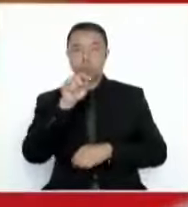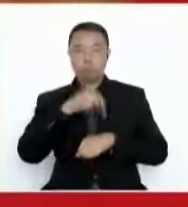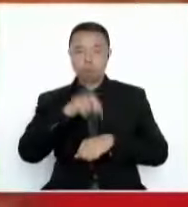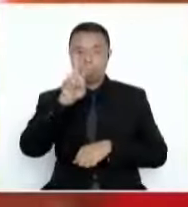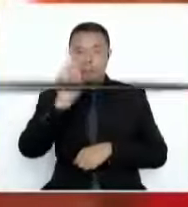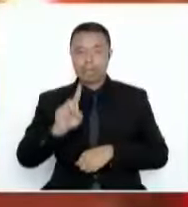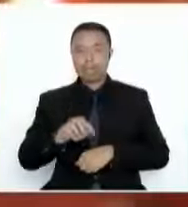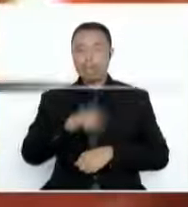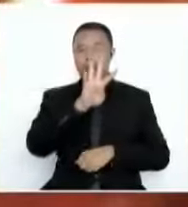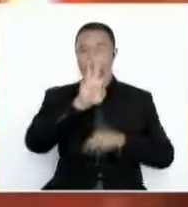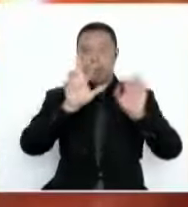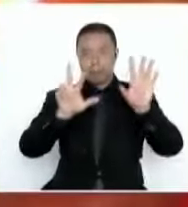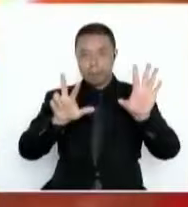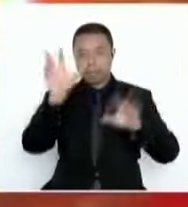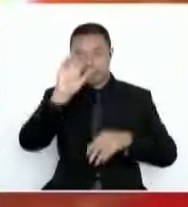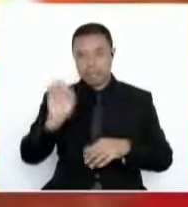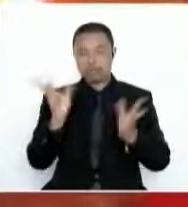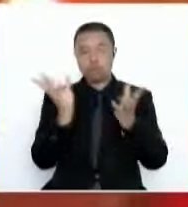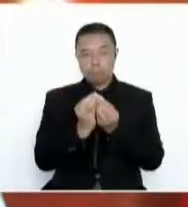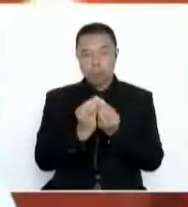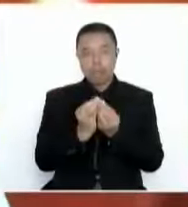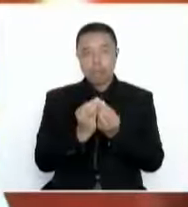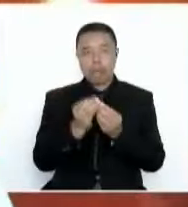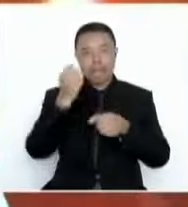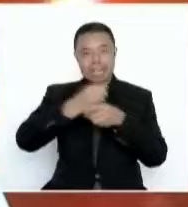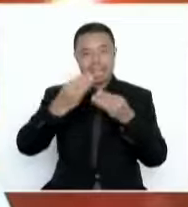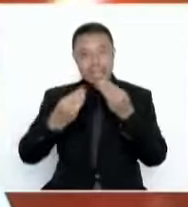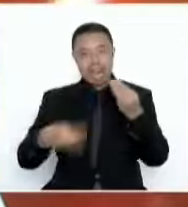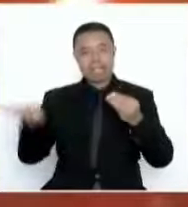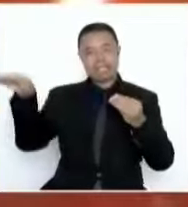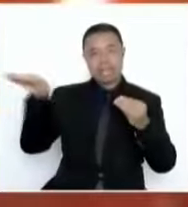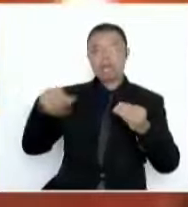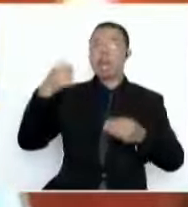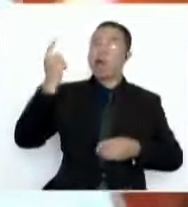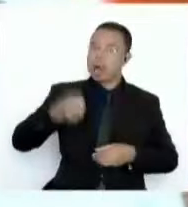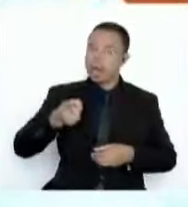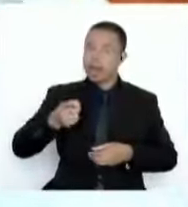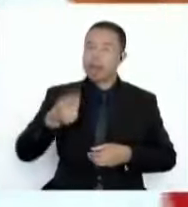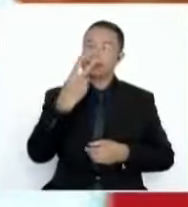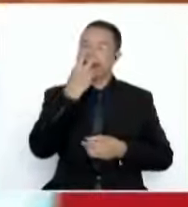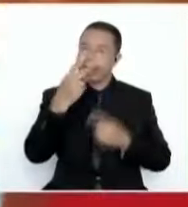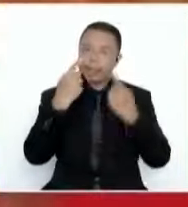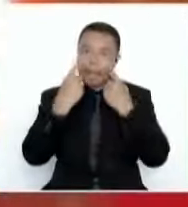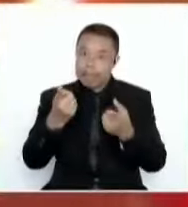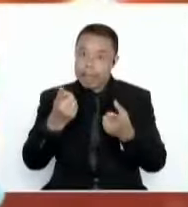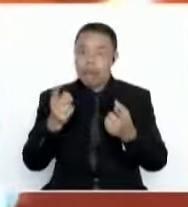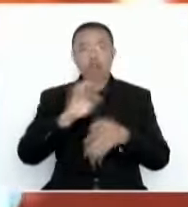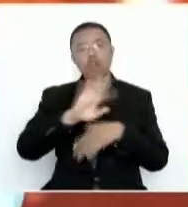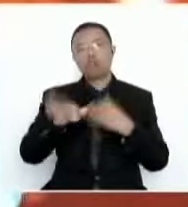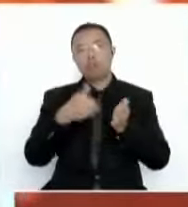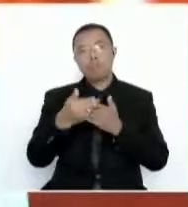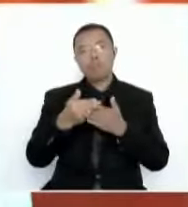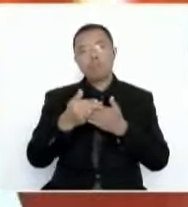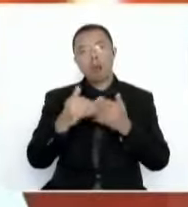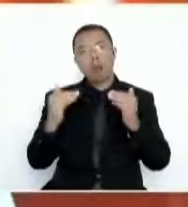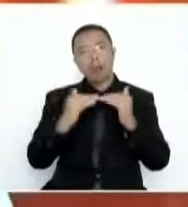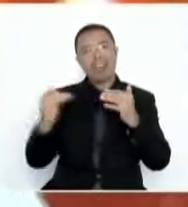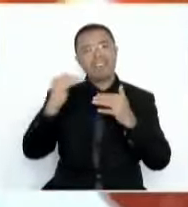hampir 48% populasi genz ini ada secara realita dengan segala strata